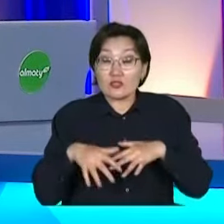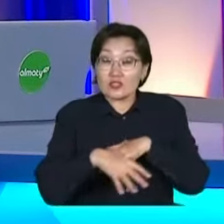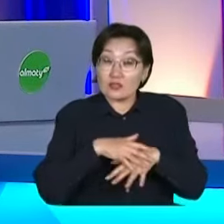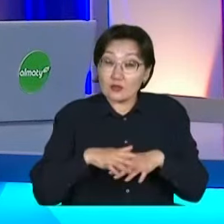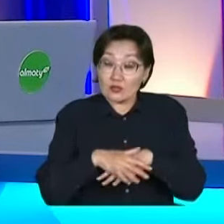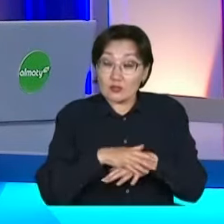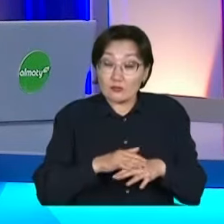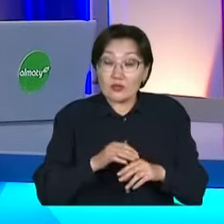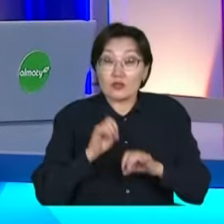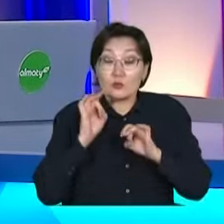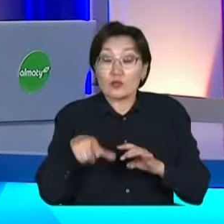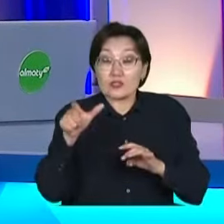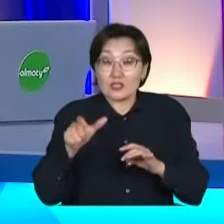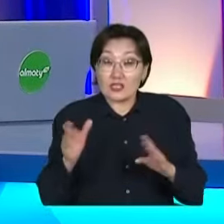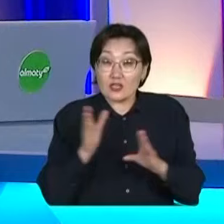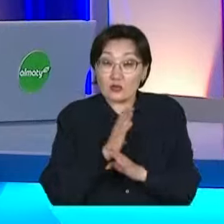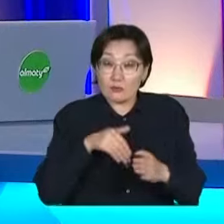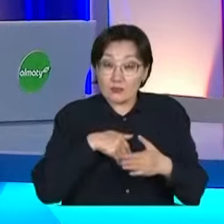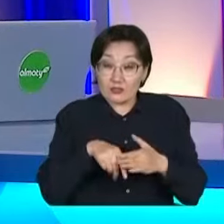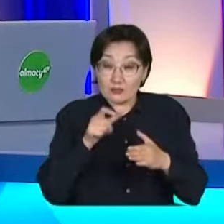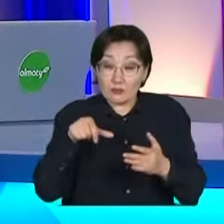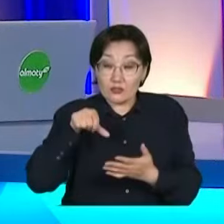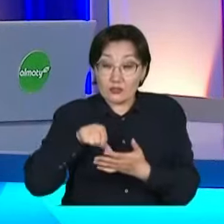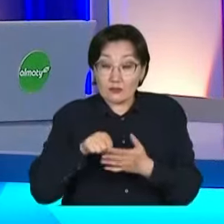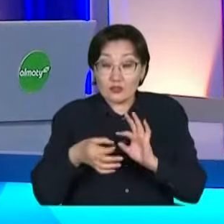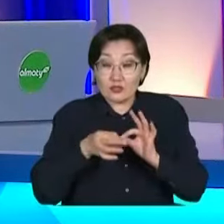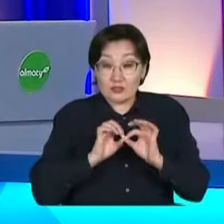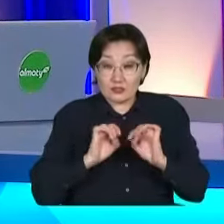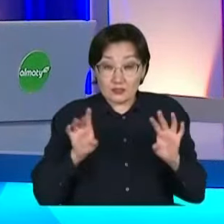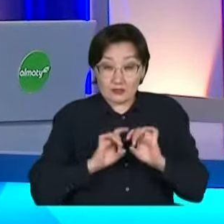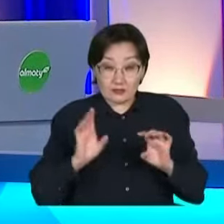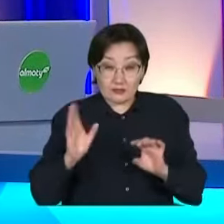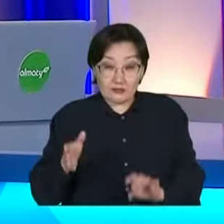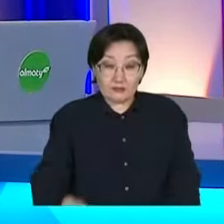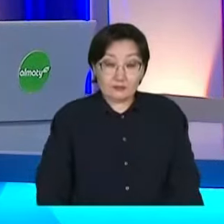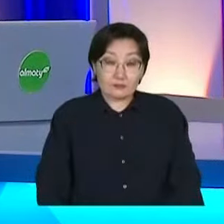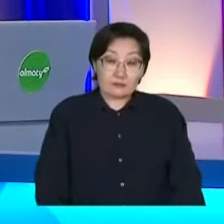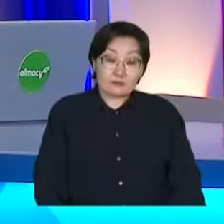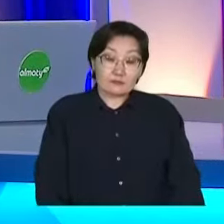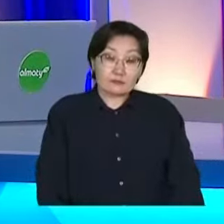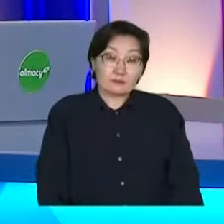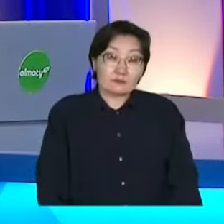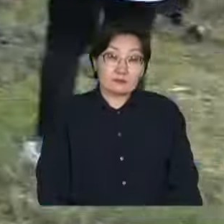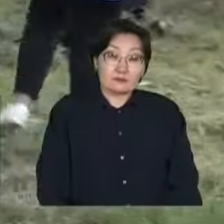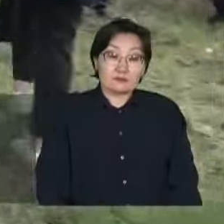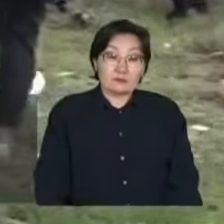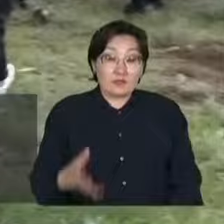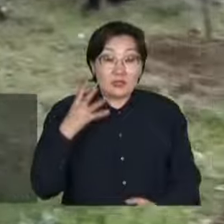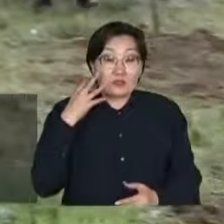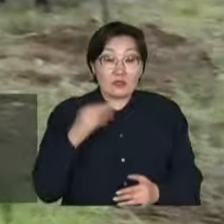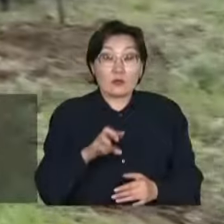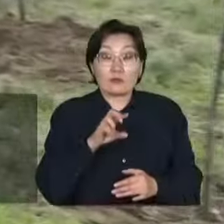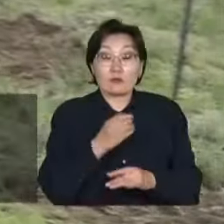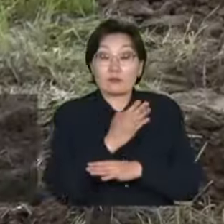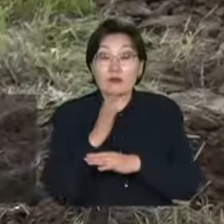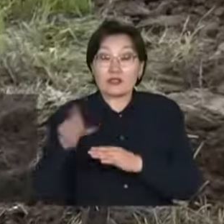қоғам қайраткерлері мен экобелсенділер қатысты. Тақырып тәріптесім Гүлмарал Изатқызы жалғастырады. Алматы баққала